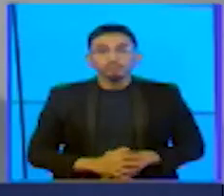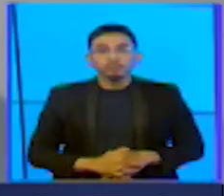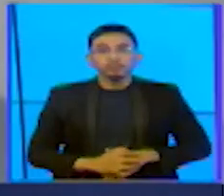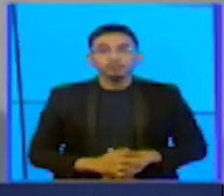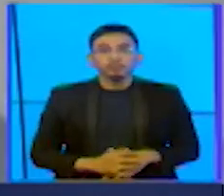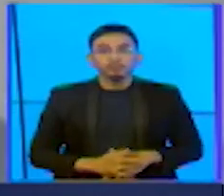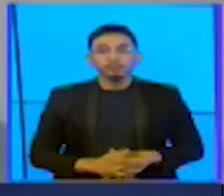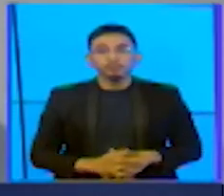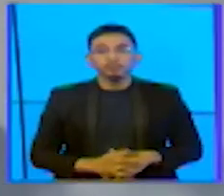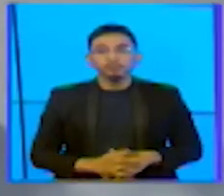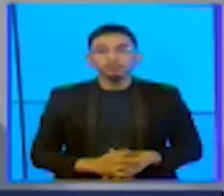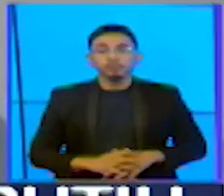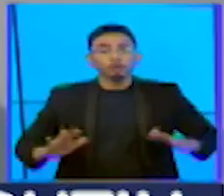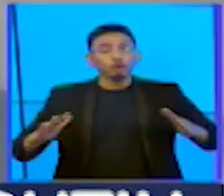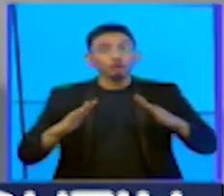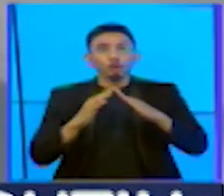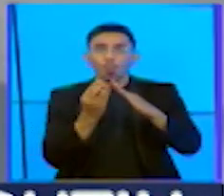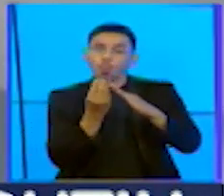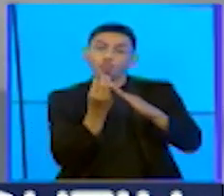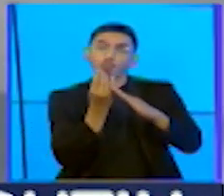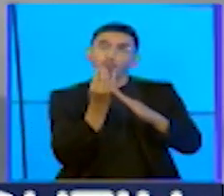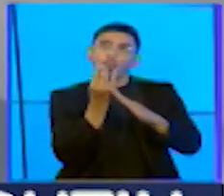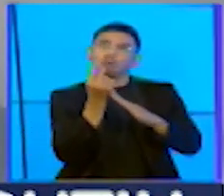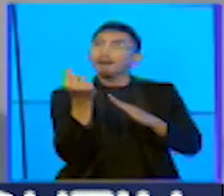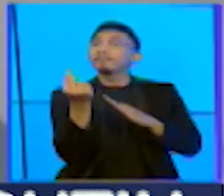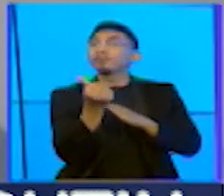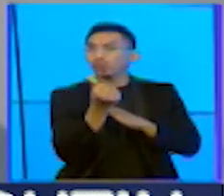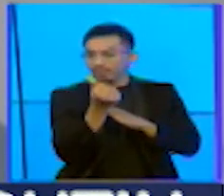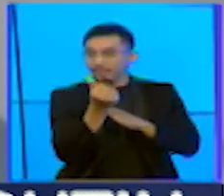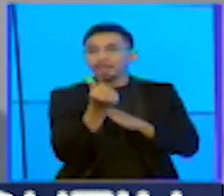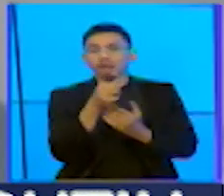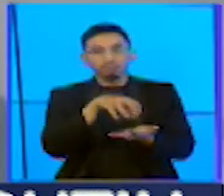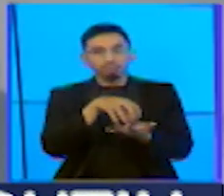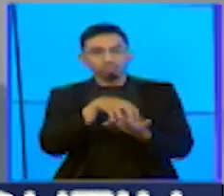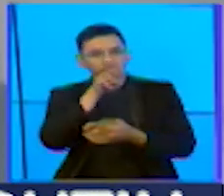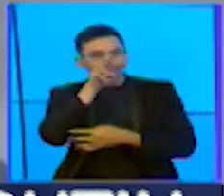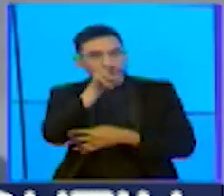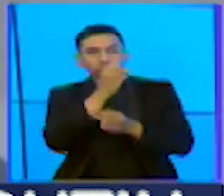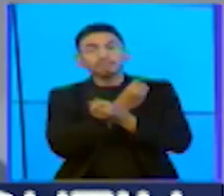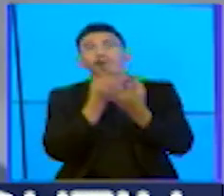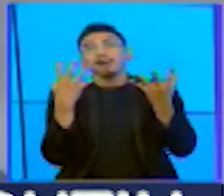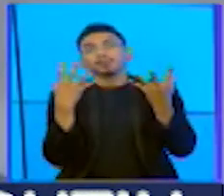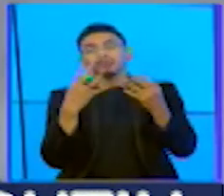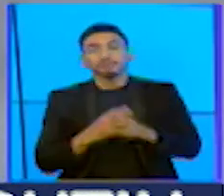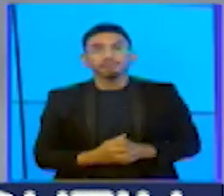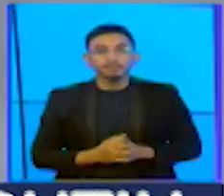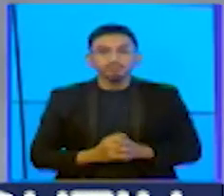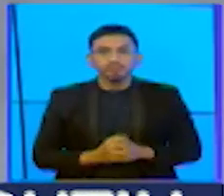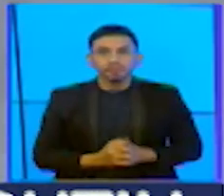Asap putih yang keluar dari puncak Gunung Merapi terlihat jelas dari pos pengamatan Gunung Merapi di Desa Jerakah, Selo, Boyolali, Jawa Tengah.